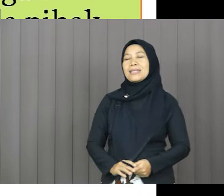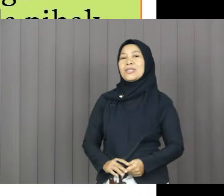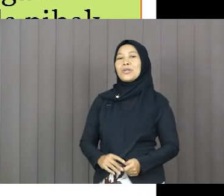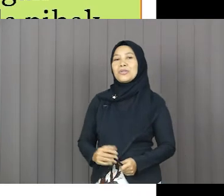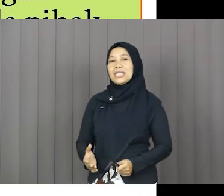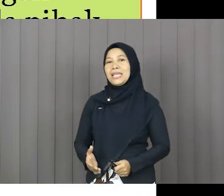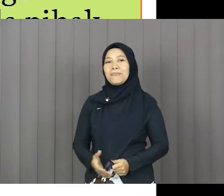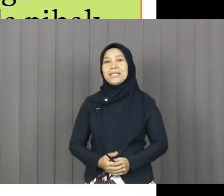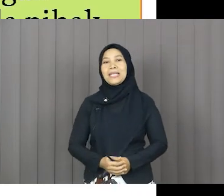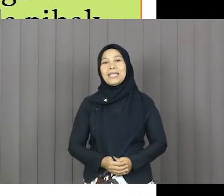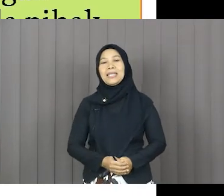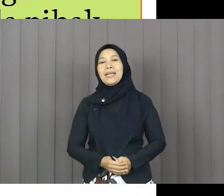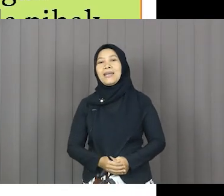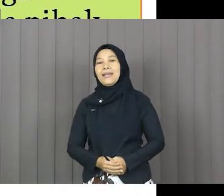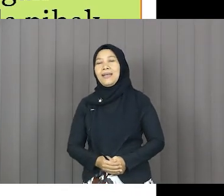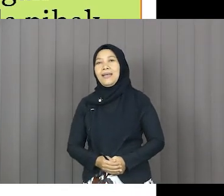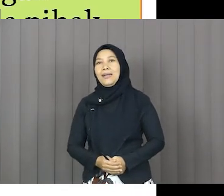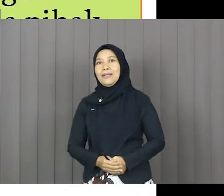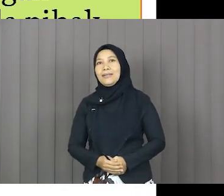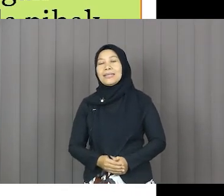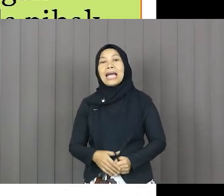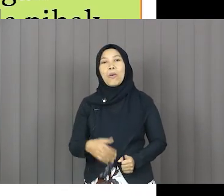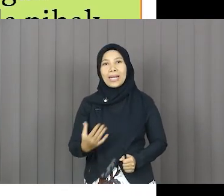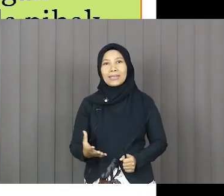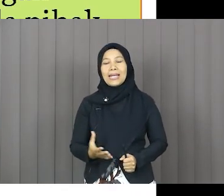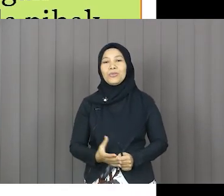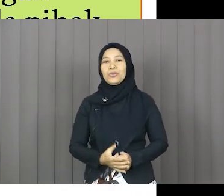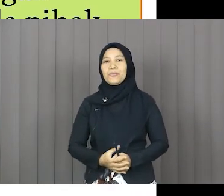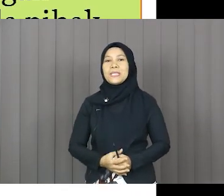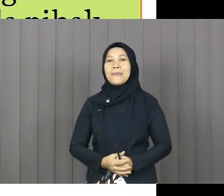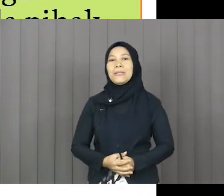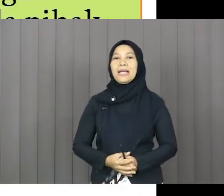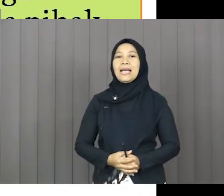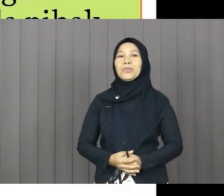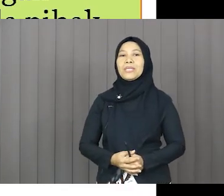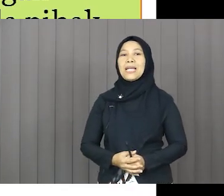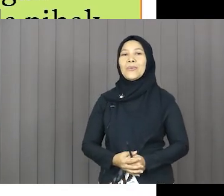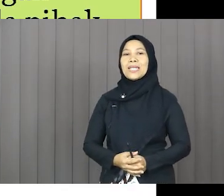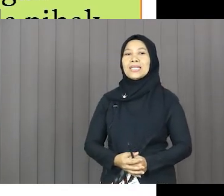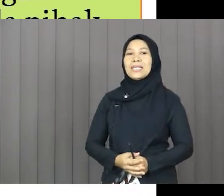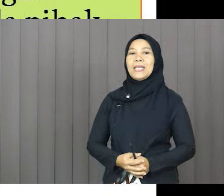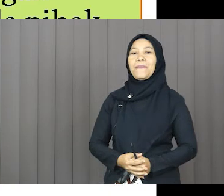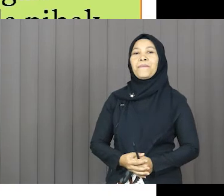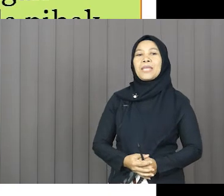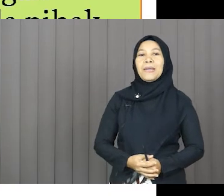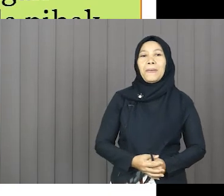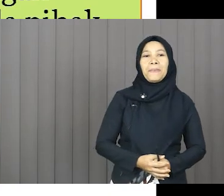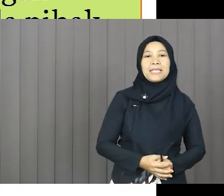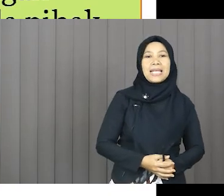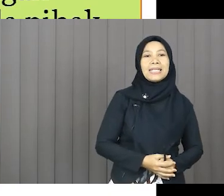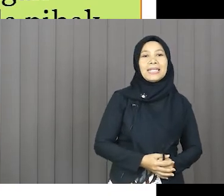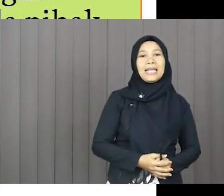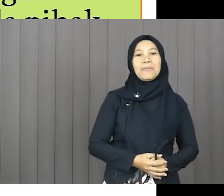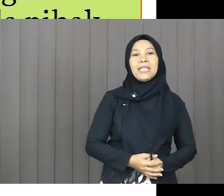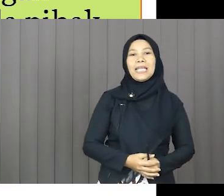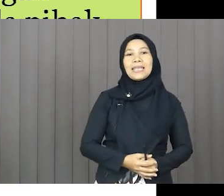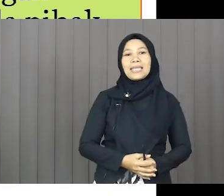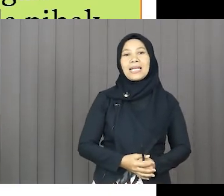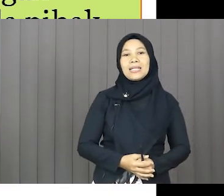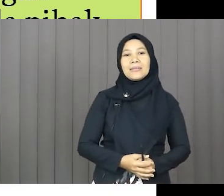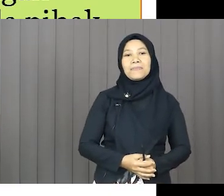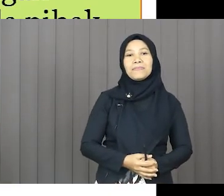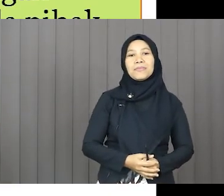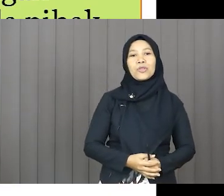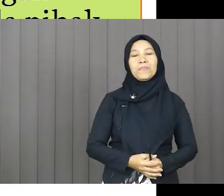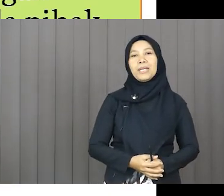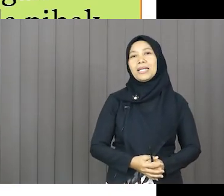Bagaimana solusi yang bisa kita tawarkan untuk bisa menekan utang luar negeri? Bisa dengan